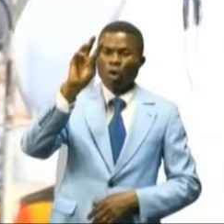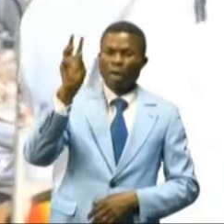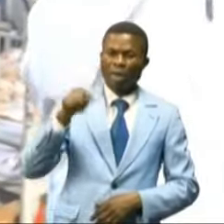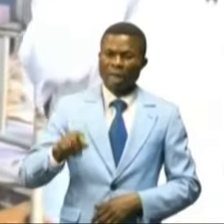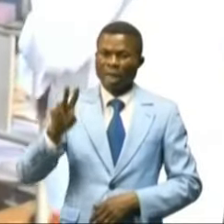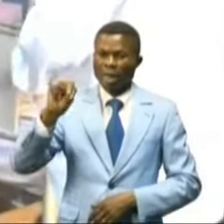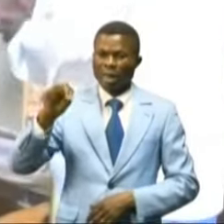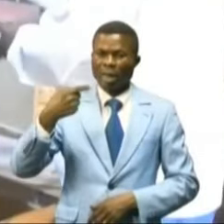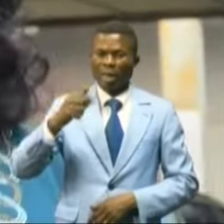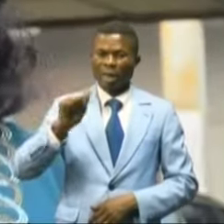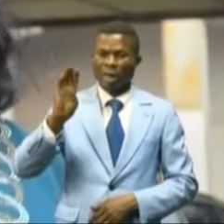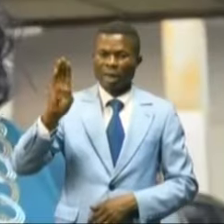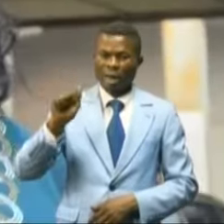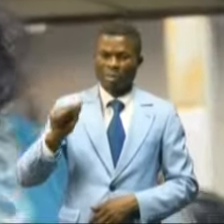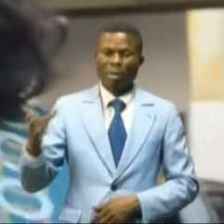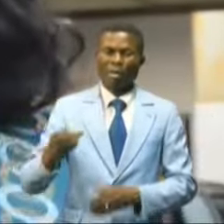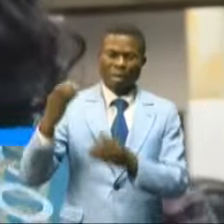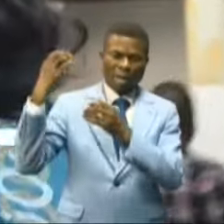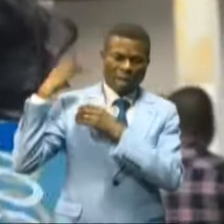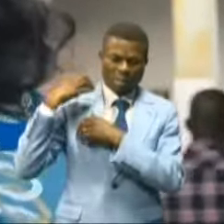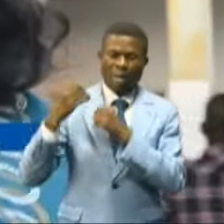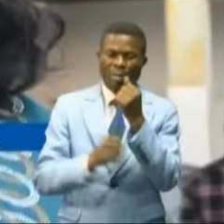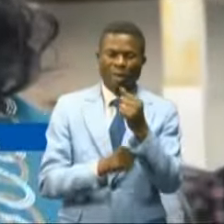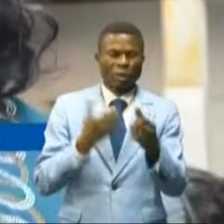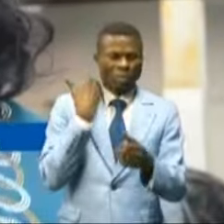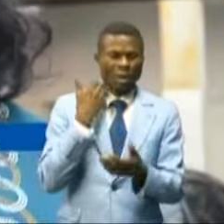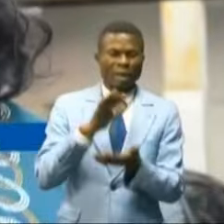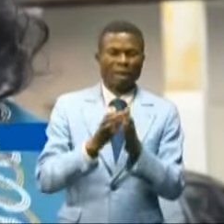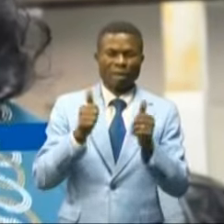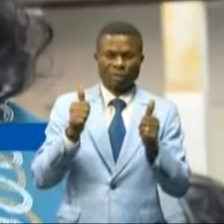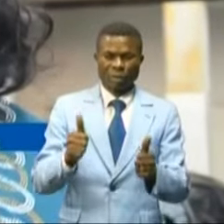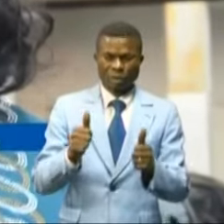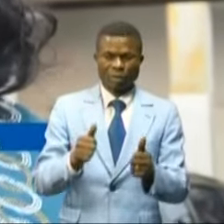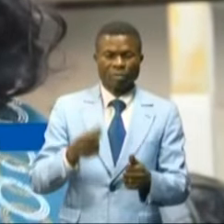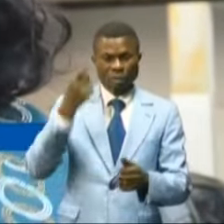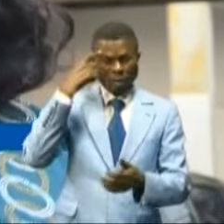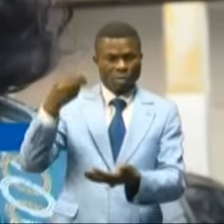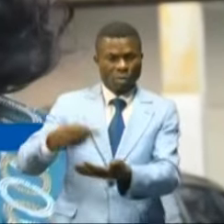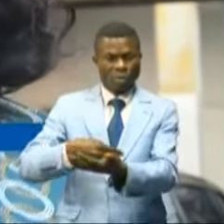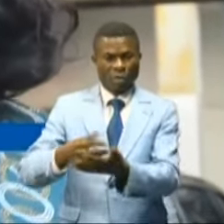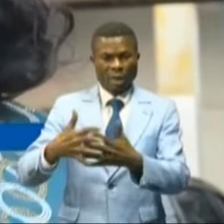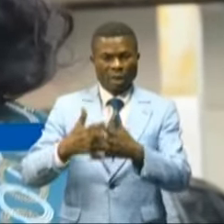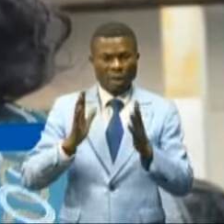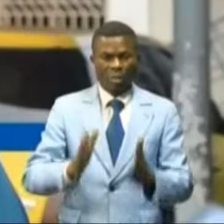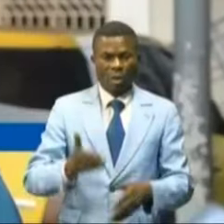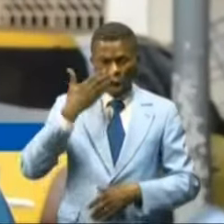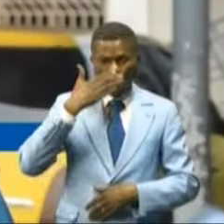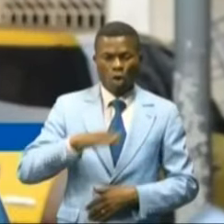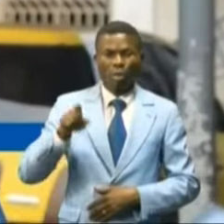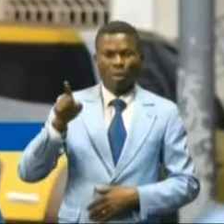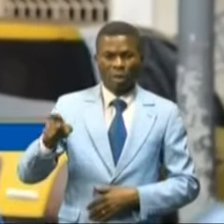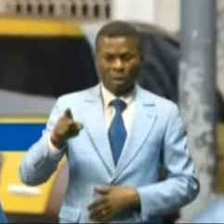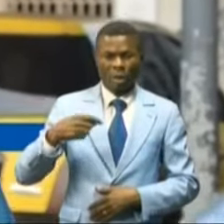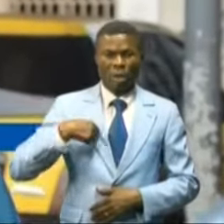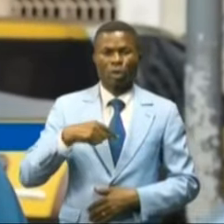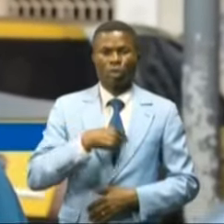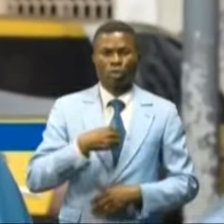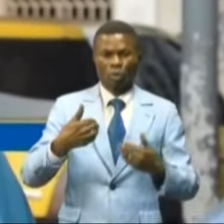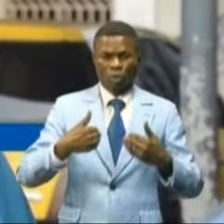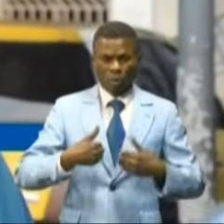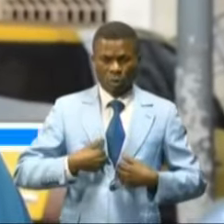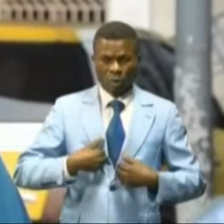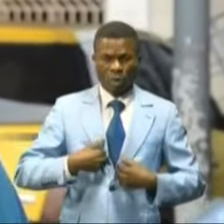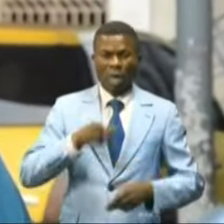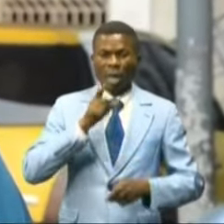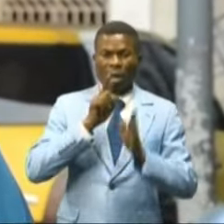prise en charge des malades. Le Centre national des transfusions sanguines est un partenaire de la clinique Émeraude. Nous avons quand même un partenariat